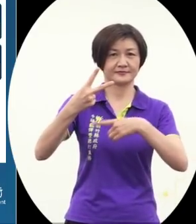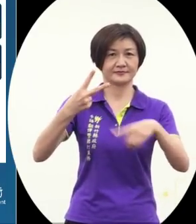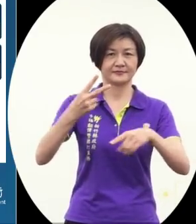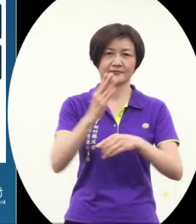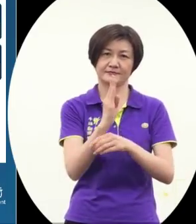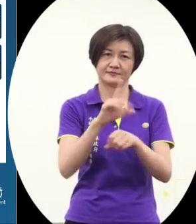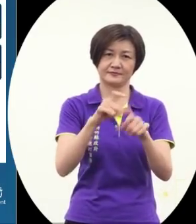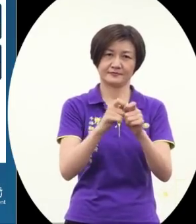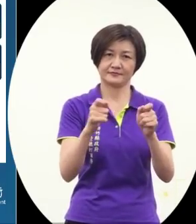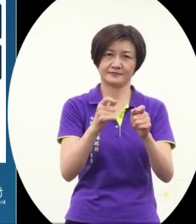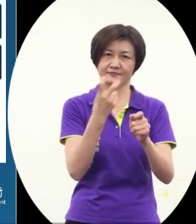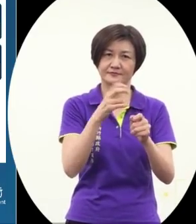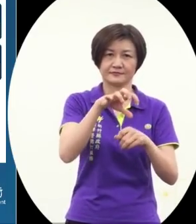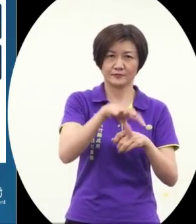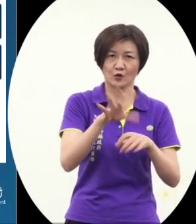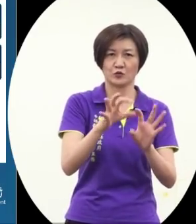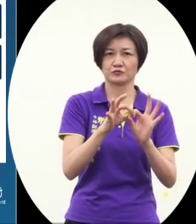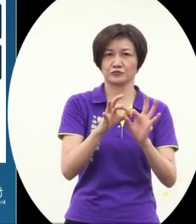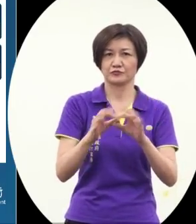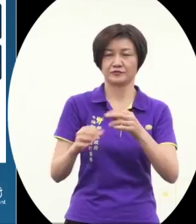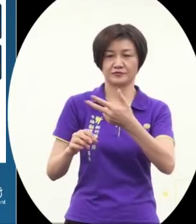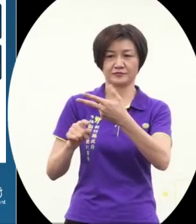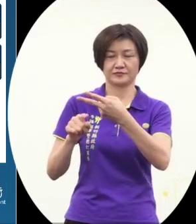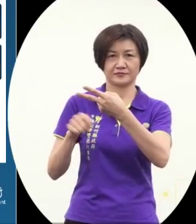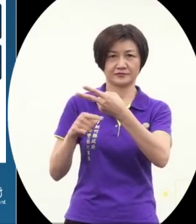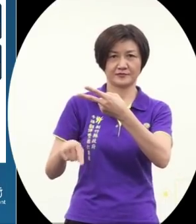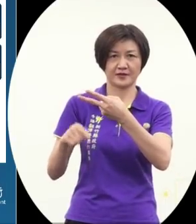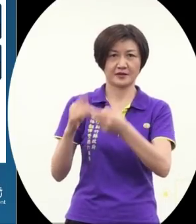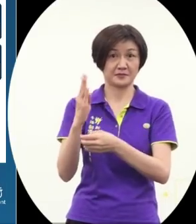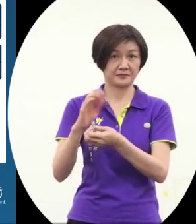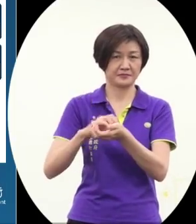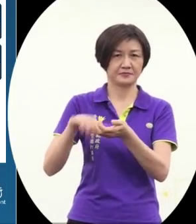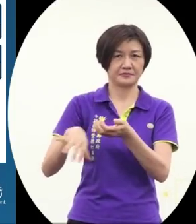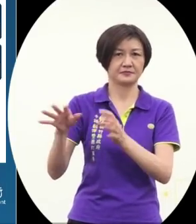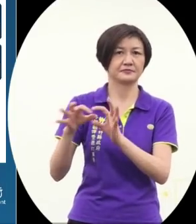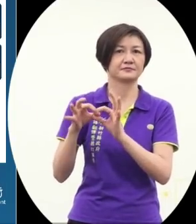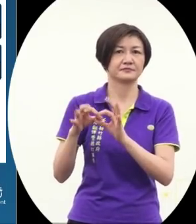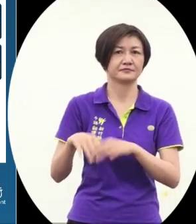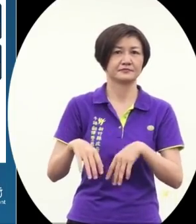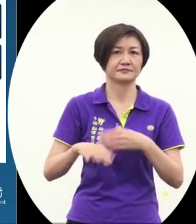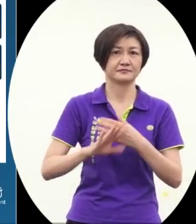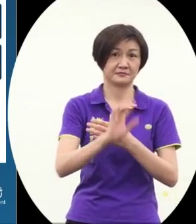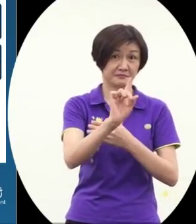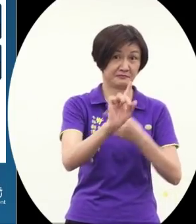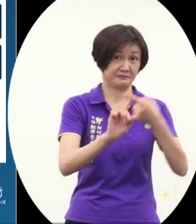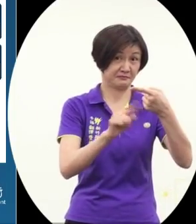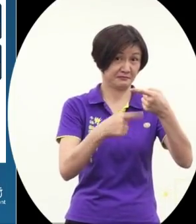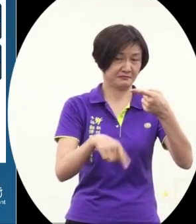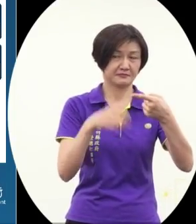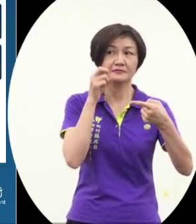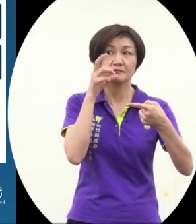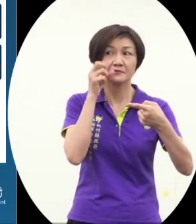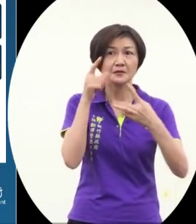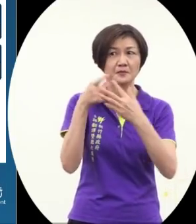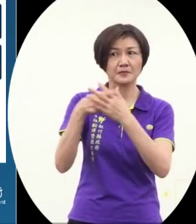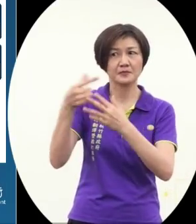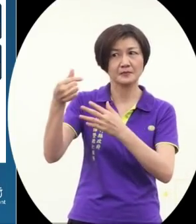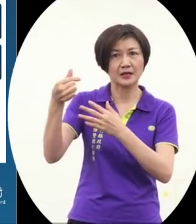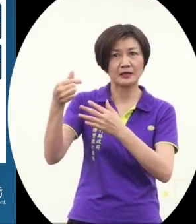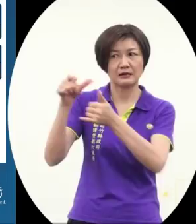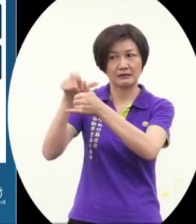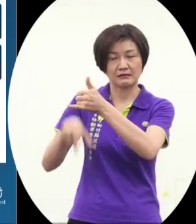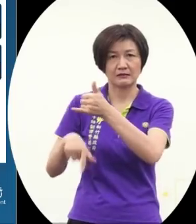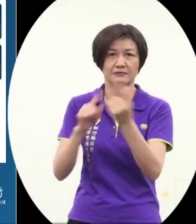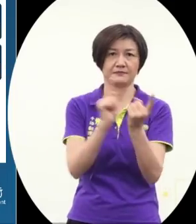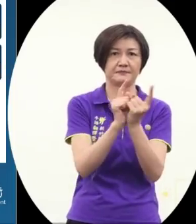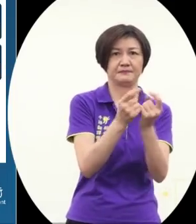长照机构有关，2例是跟 B 医疗机构相关，1例是昨天宜兰县确诊的个案